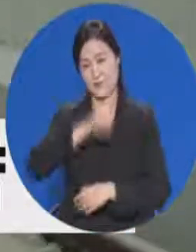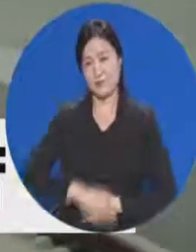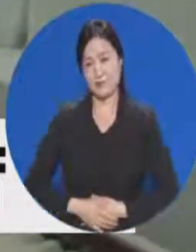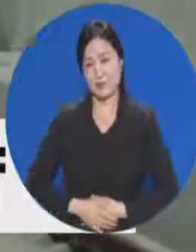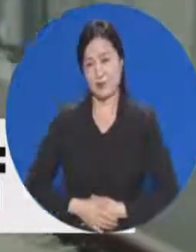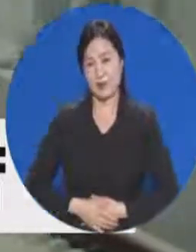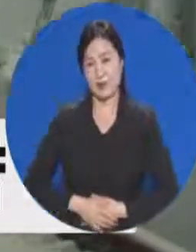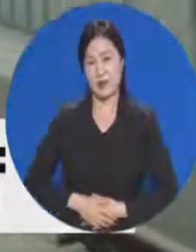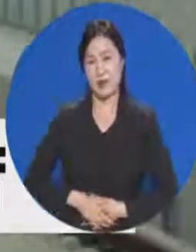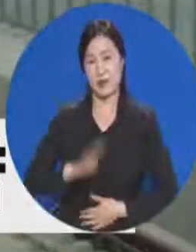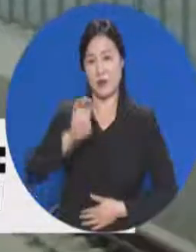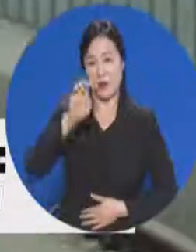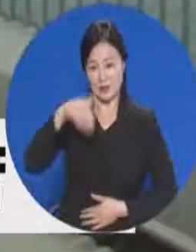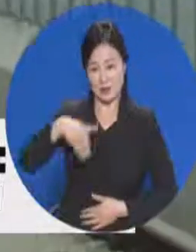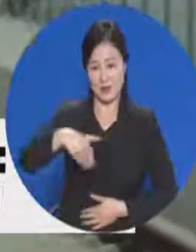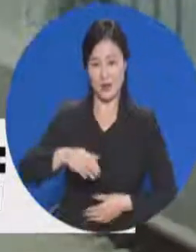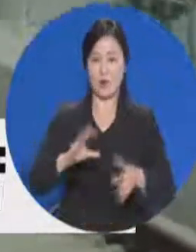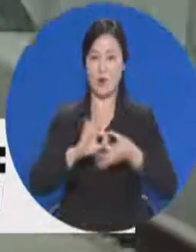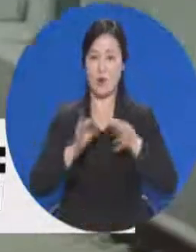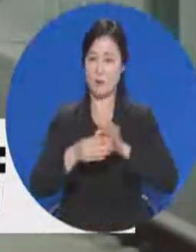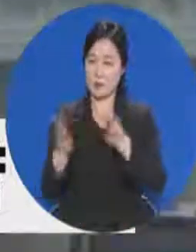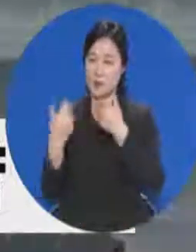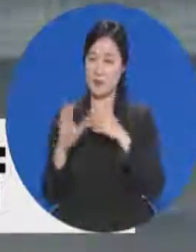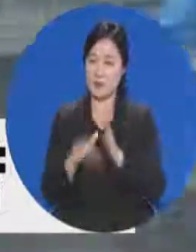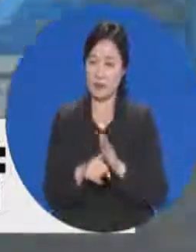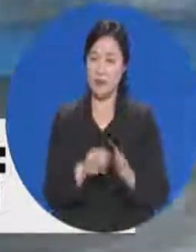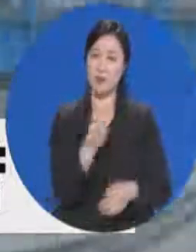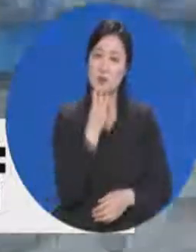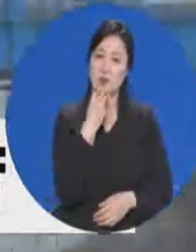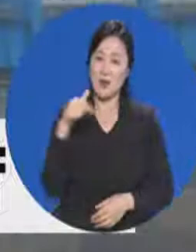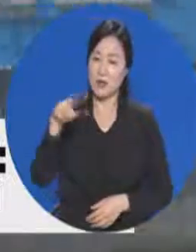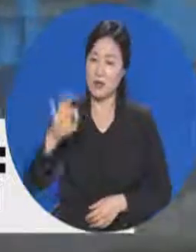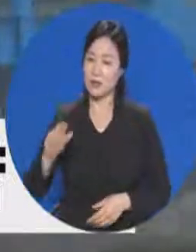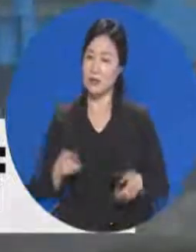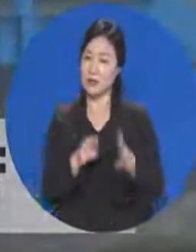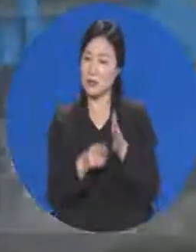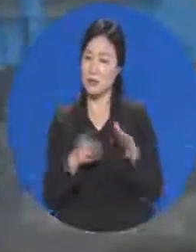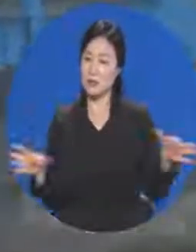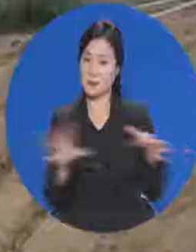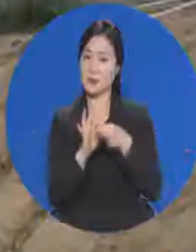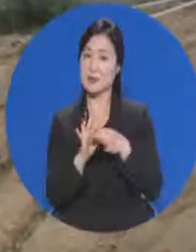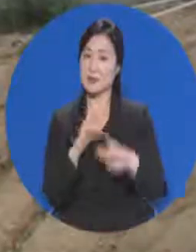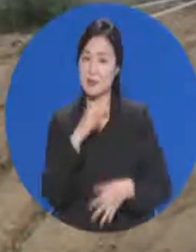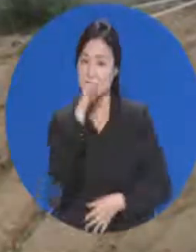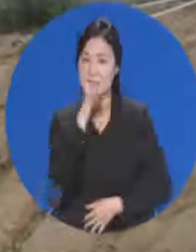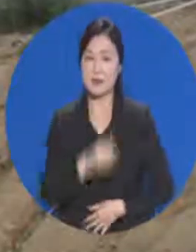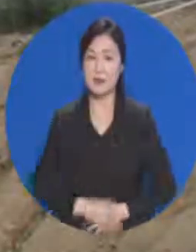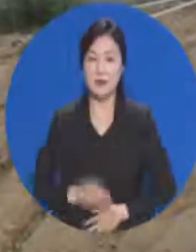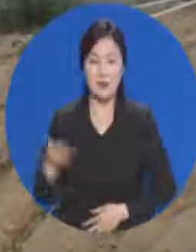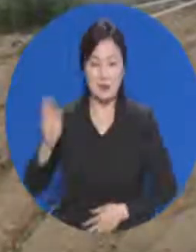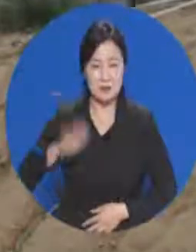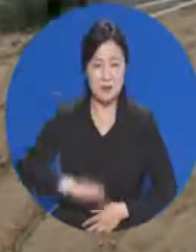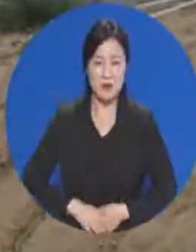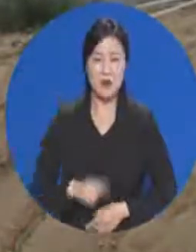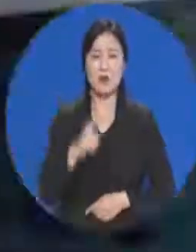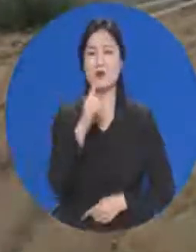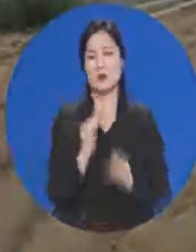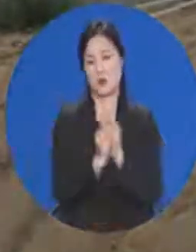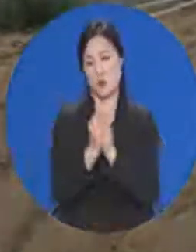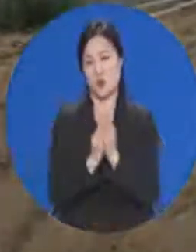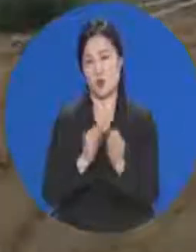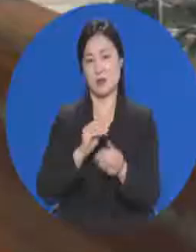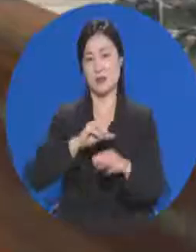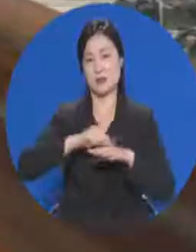평창 동계올림픽을 유치하면서 서울과 강릉이 고속철도로 연결되기도 했습니다. 하지만 1조 원의 지방채를 발행해야